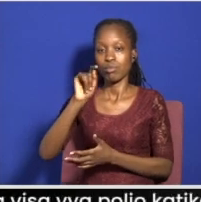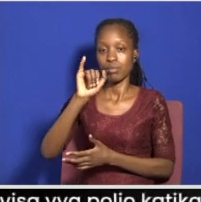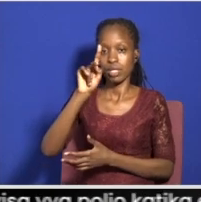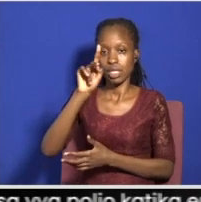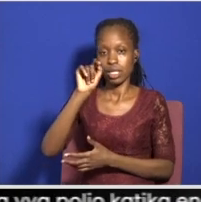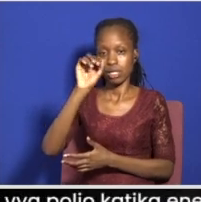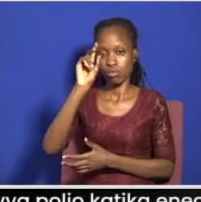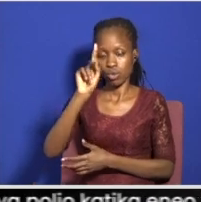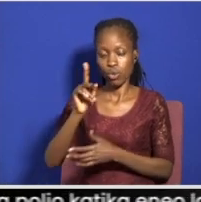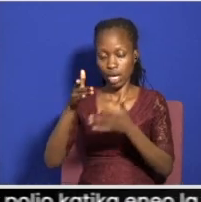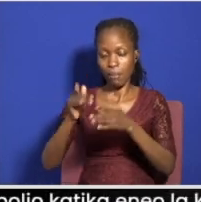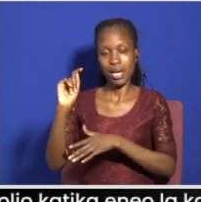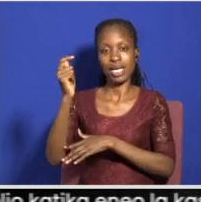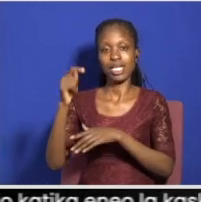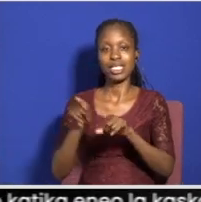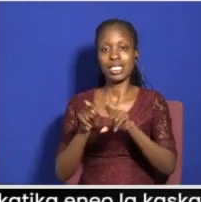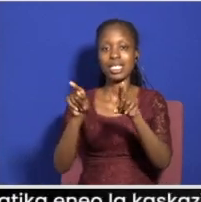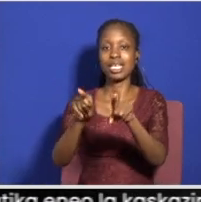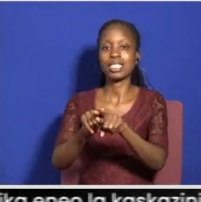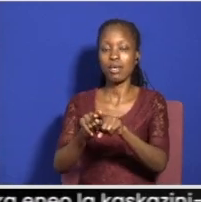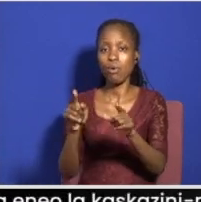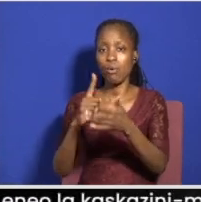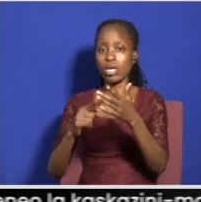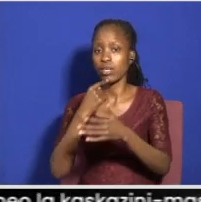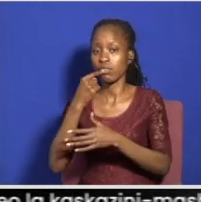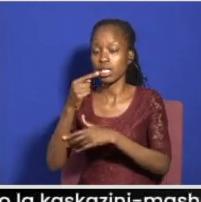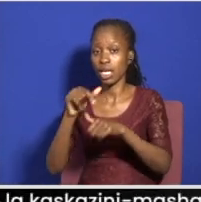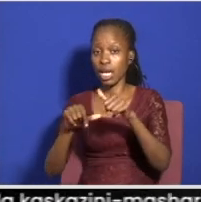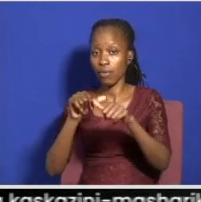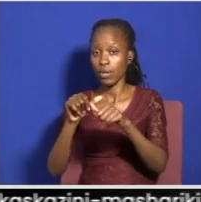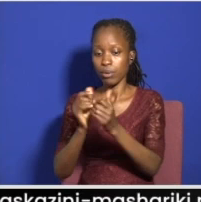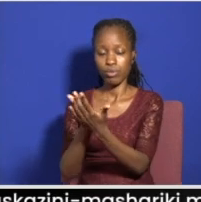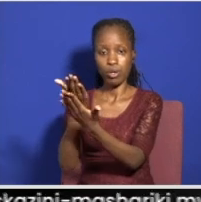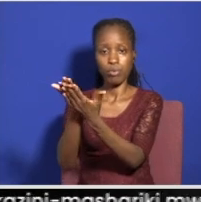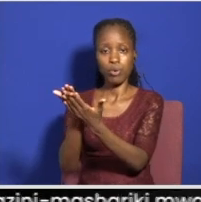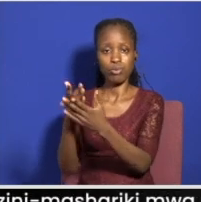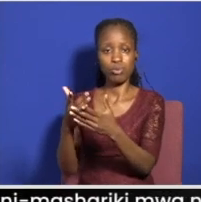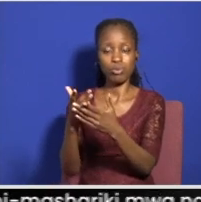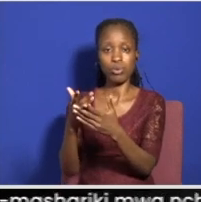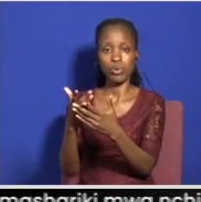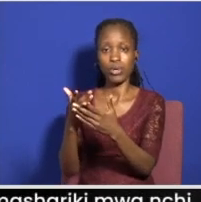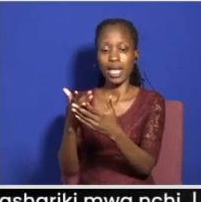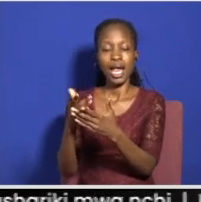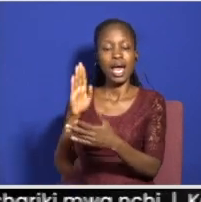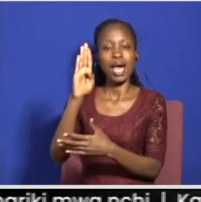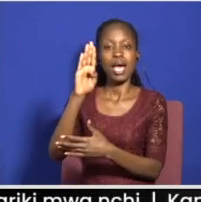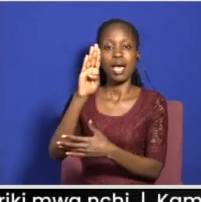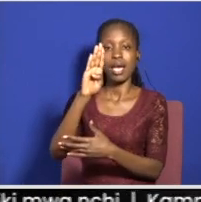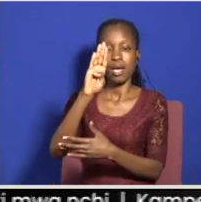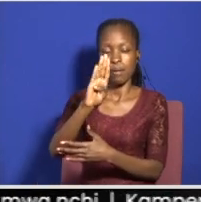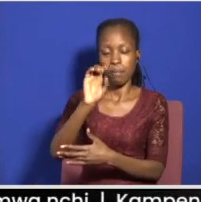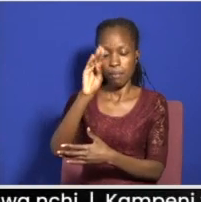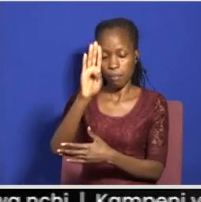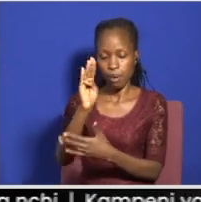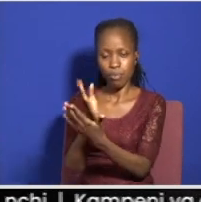kijamii wa TikTok humu nchini. Bila shaka vile vile umetaja kuwa pendekezo hilo lilifikishwa bungeni naye bwana Ndolo akisema kuwa mtandao huo